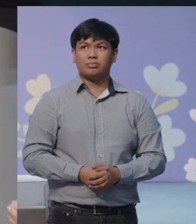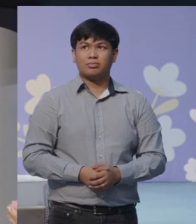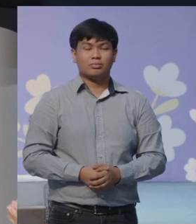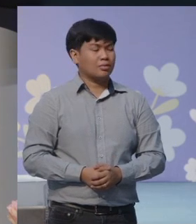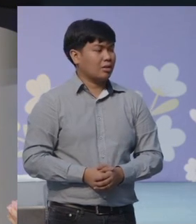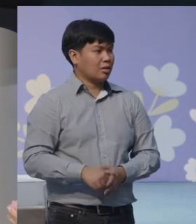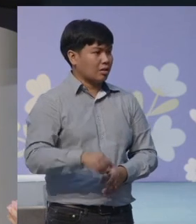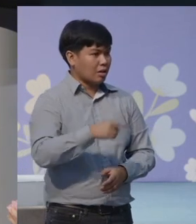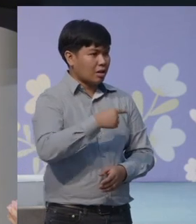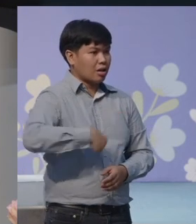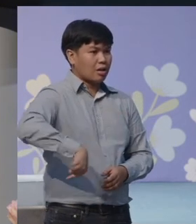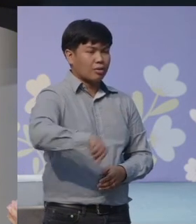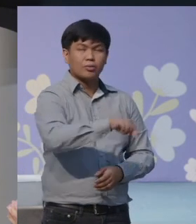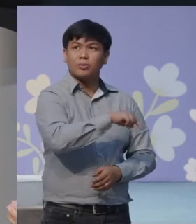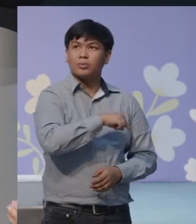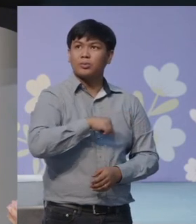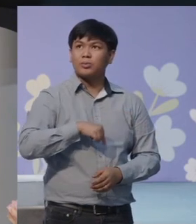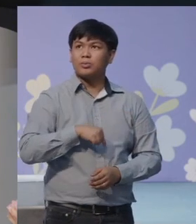ang